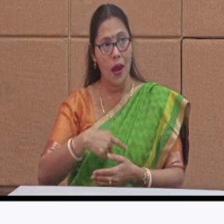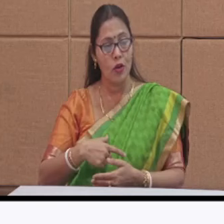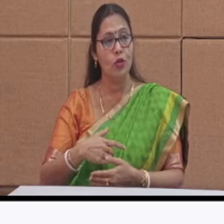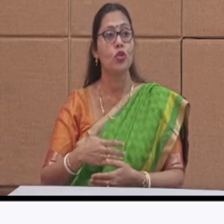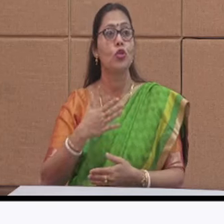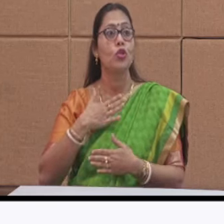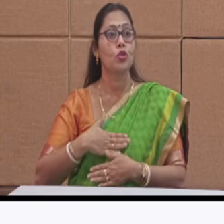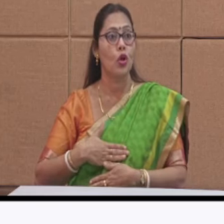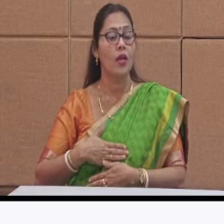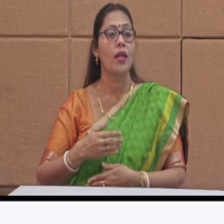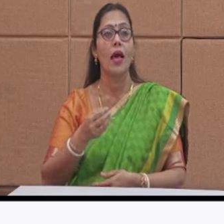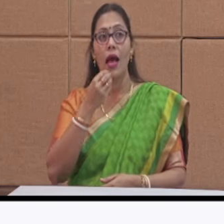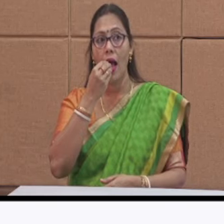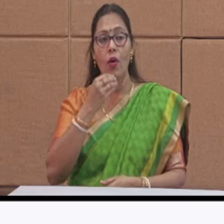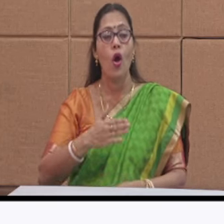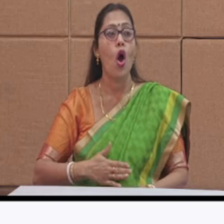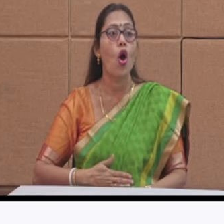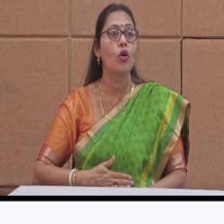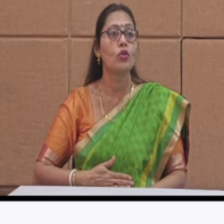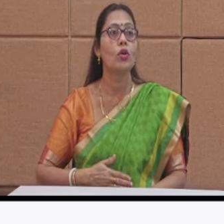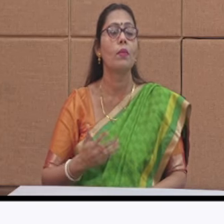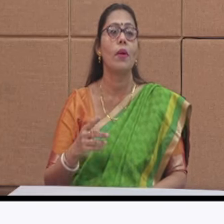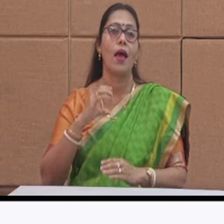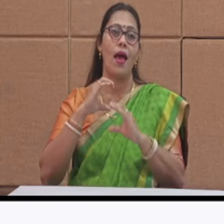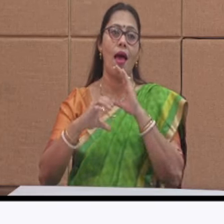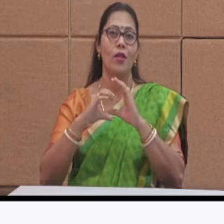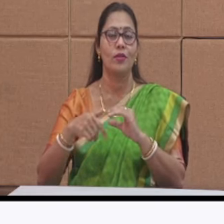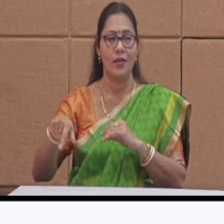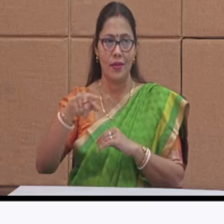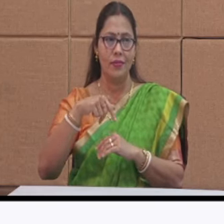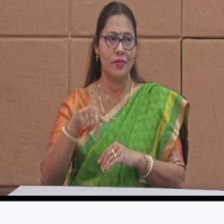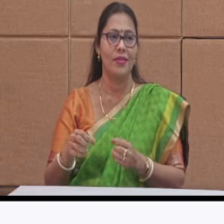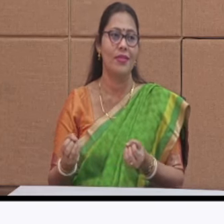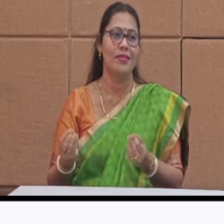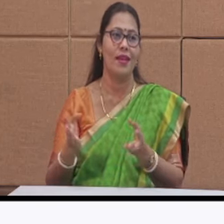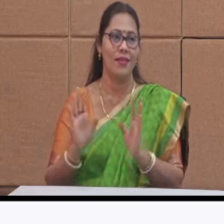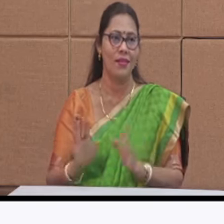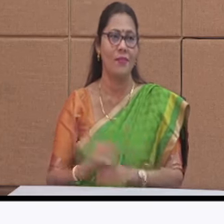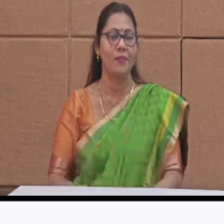খাদ্য হজম হওয়া নিয়ে আমরা আলোচনা শুরু করি